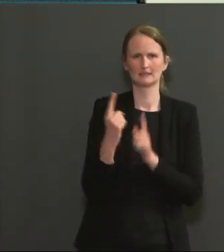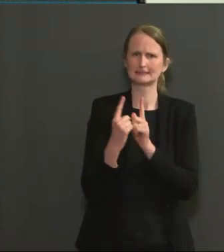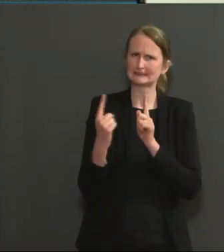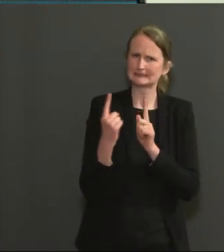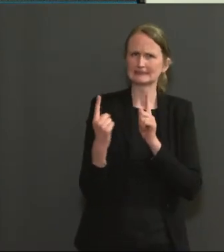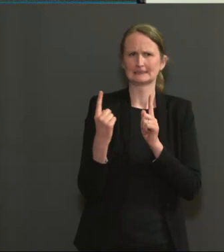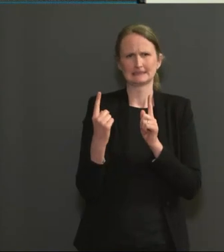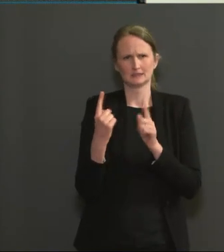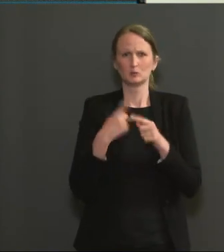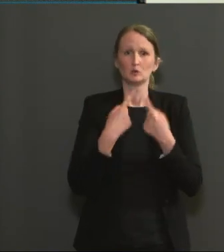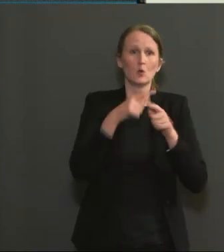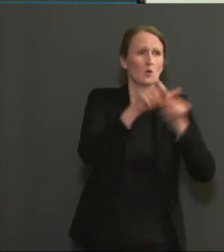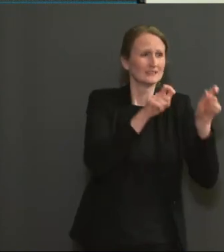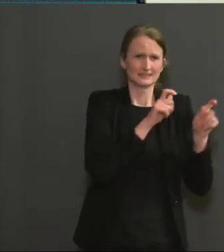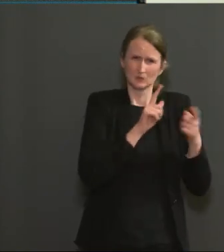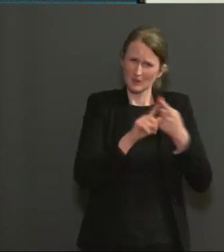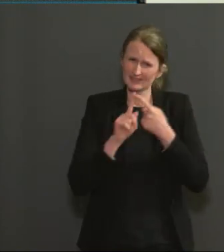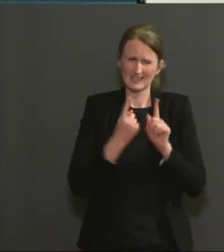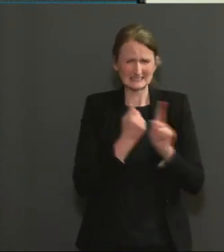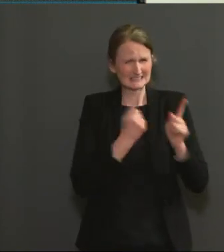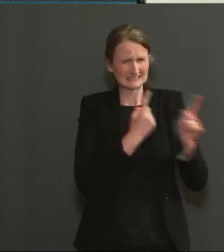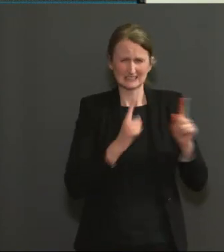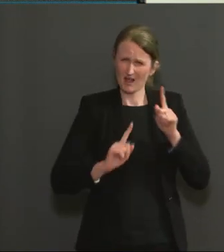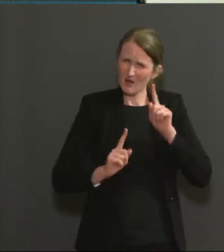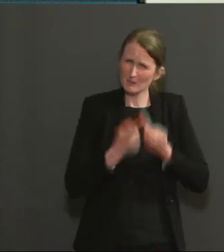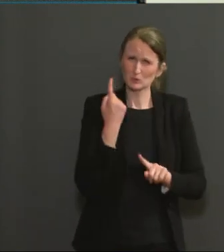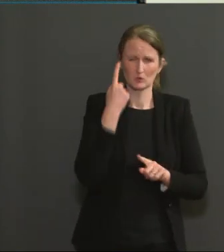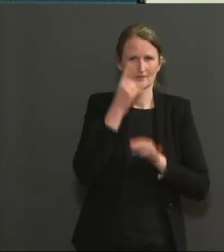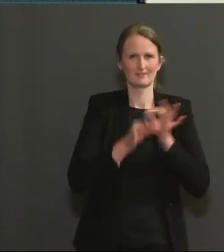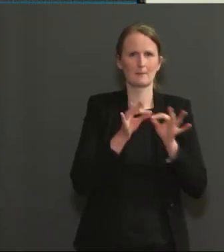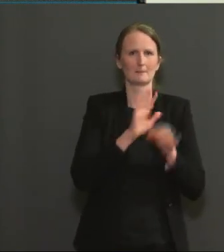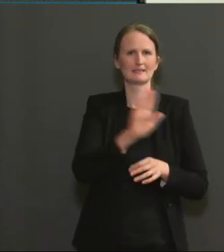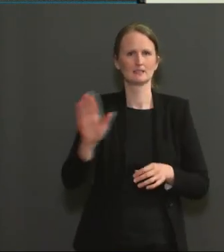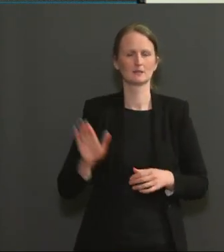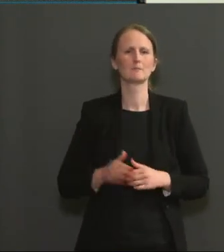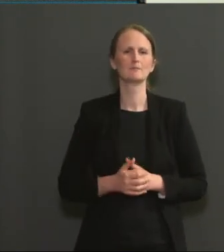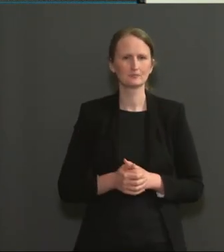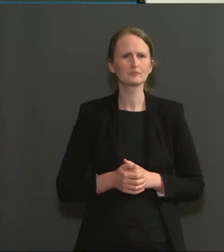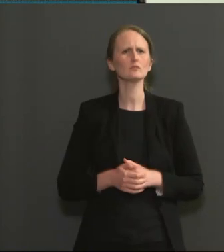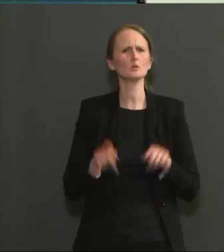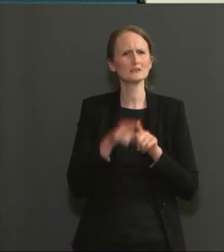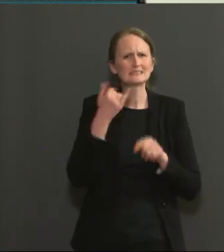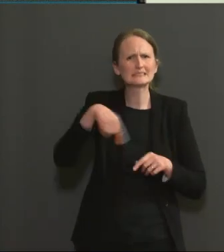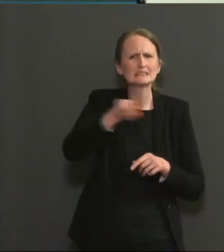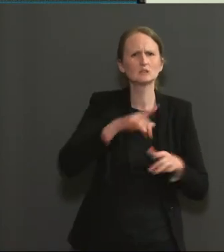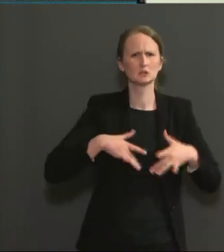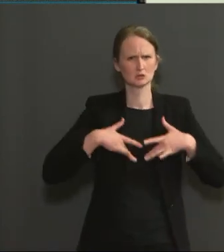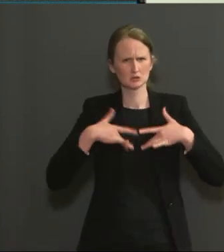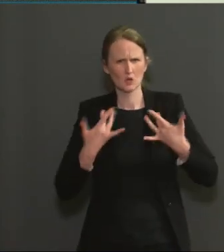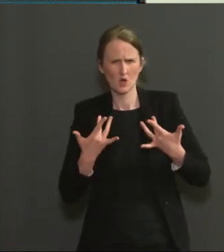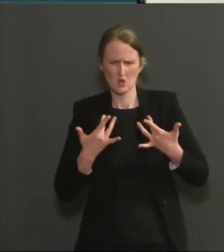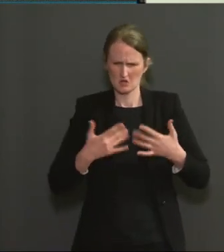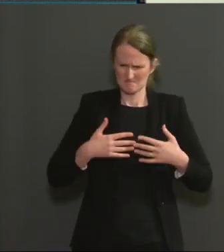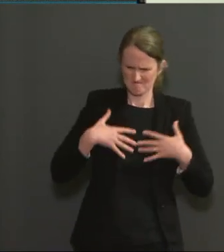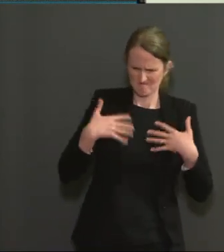à appliquer consultez votre médecin au moindre symptômes potentiels alors il ne faut